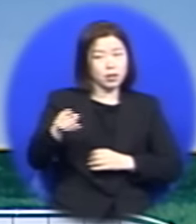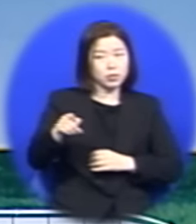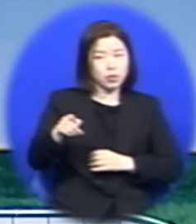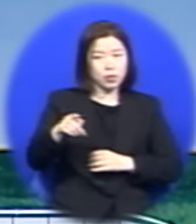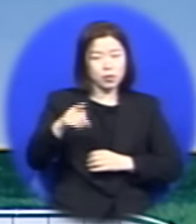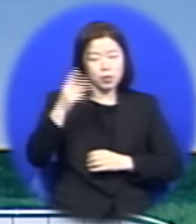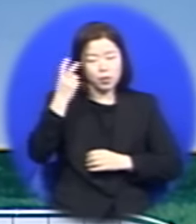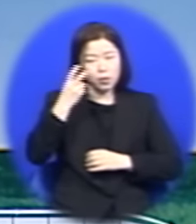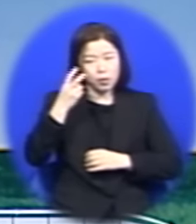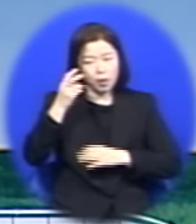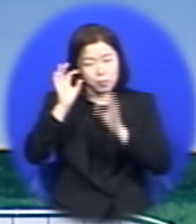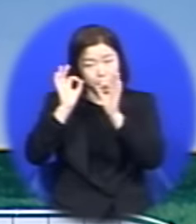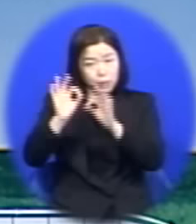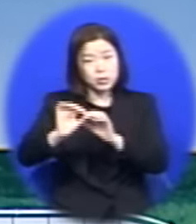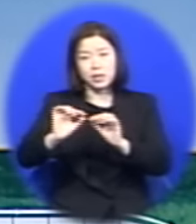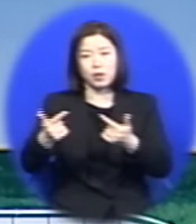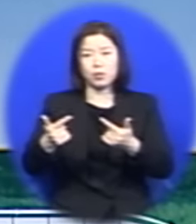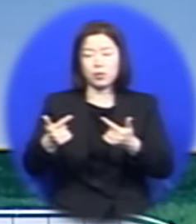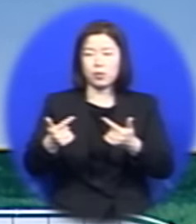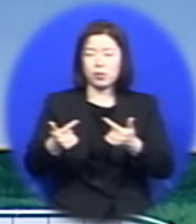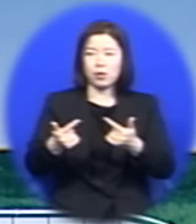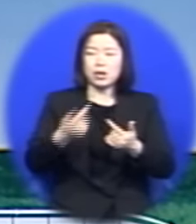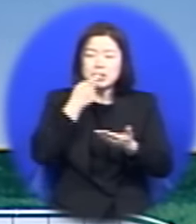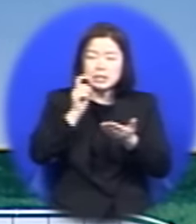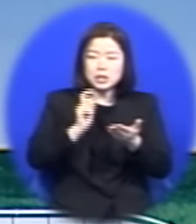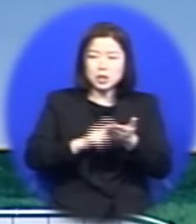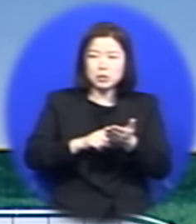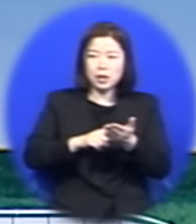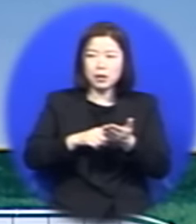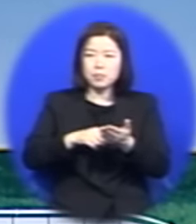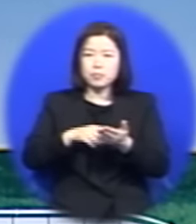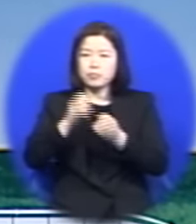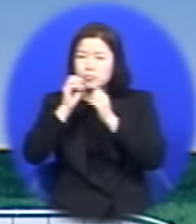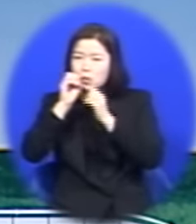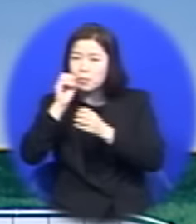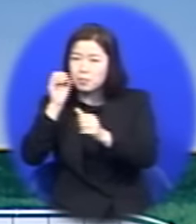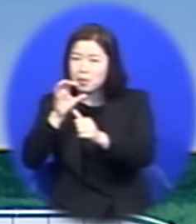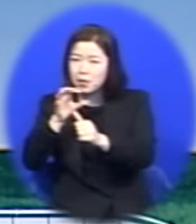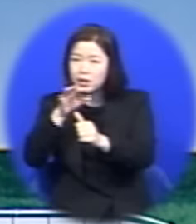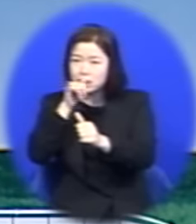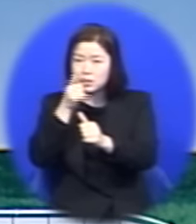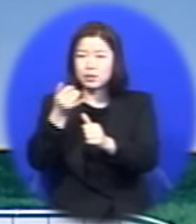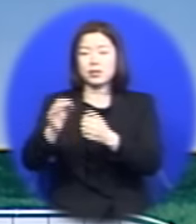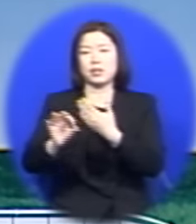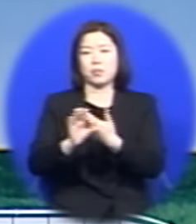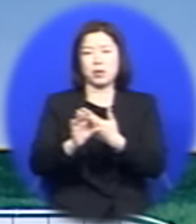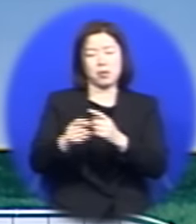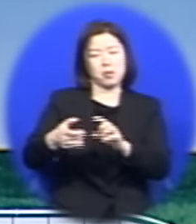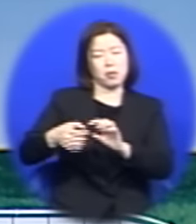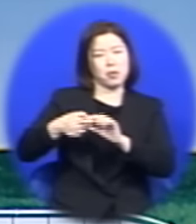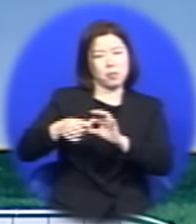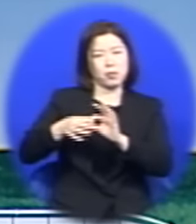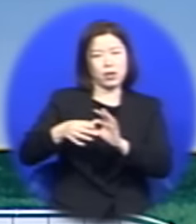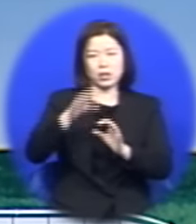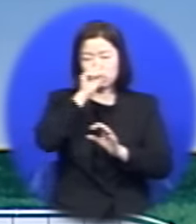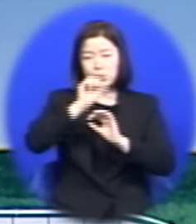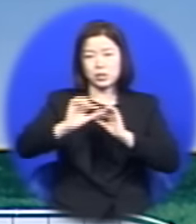않고 만약에 불쑥 말을 꺼냈다면 아마 굉장히 관계가 안 좋았을 거예요.